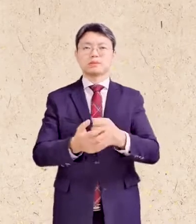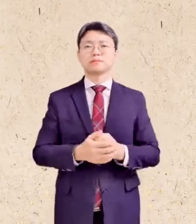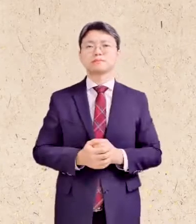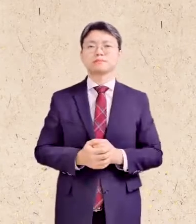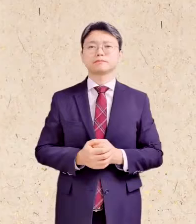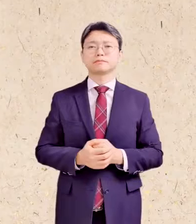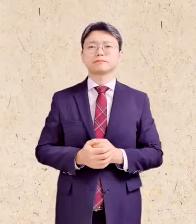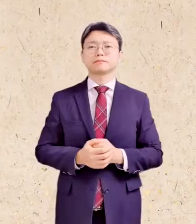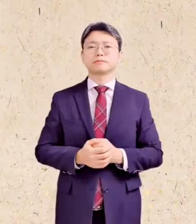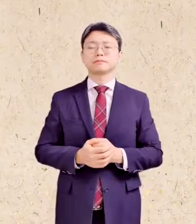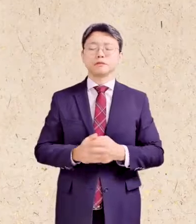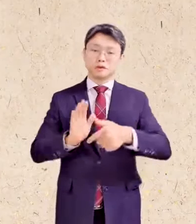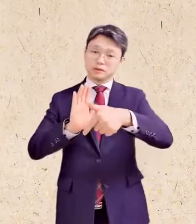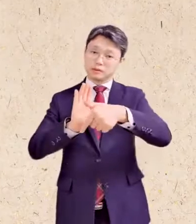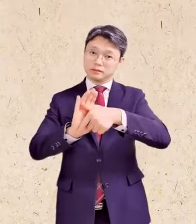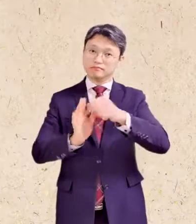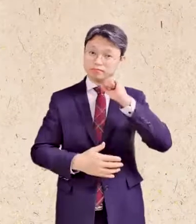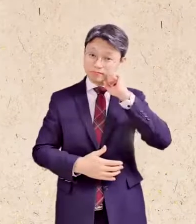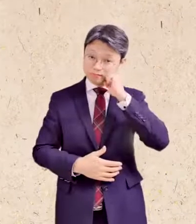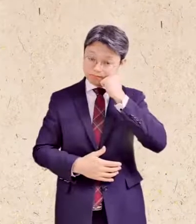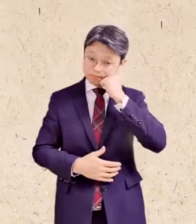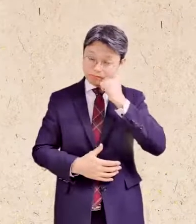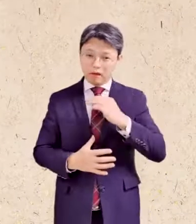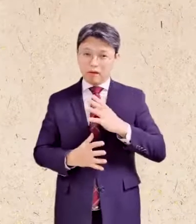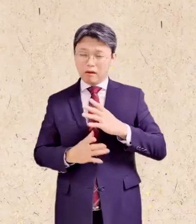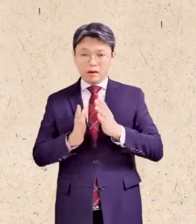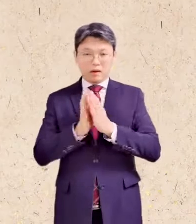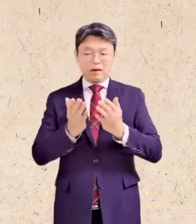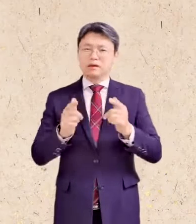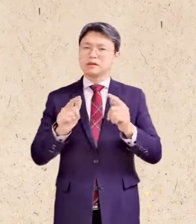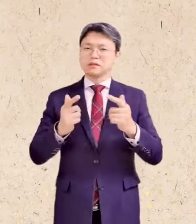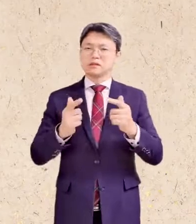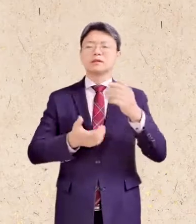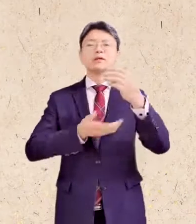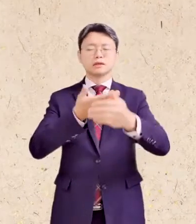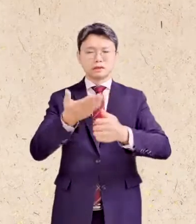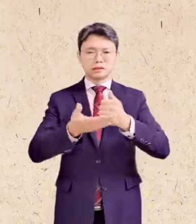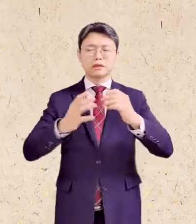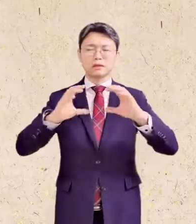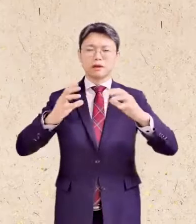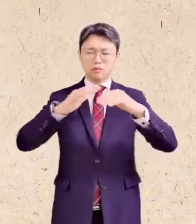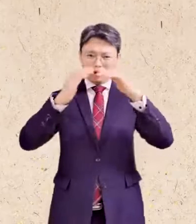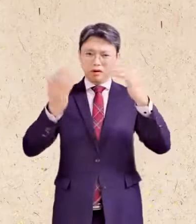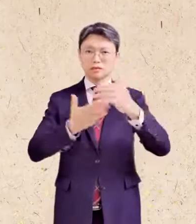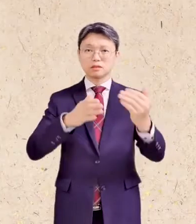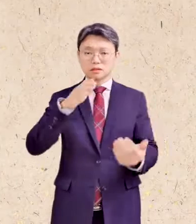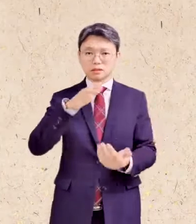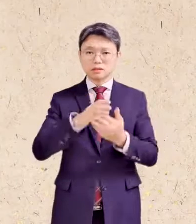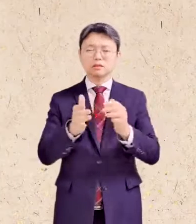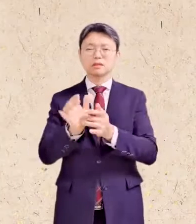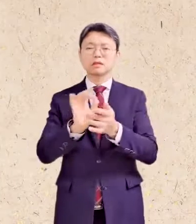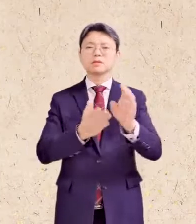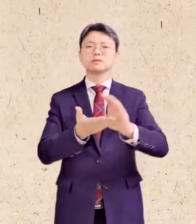예수 그리스도십니다. 요한계시록이 어렵고 무서운 책이 아닌 하나님 나라의